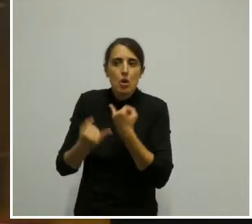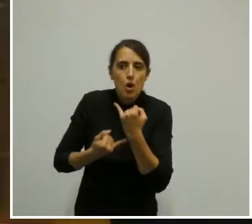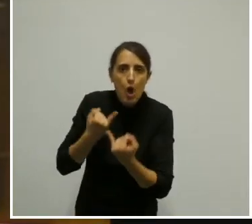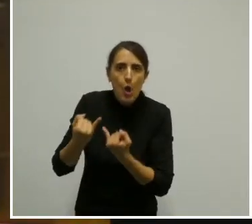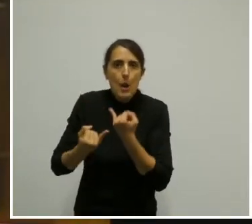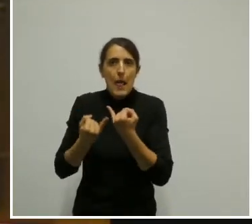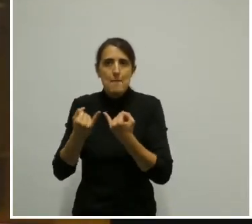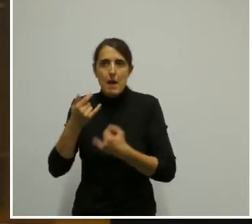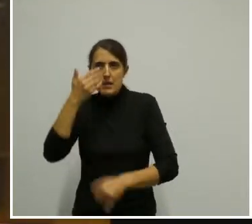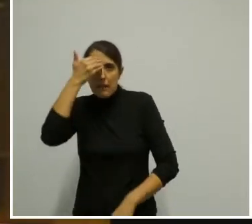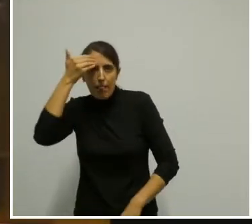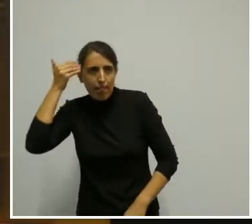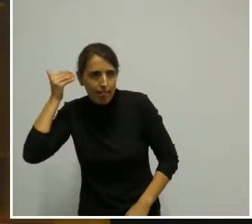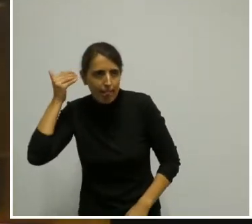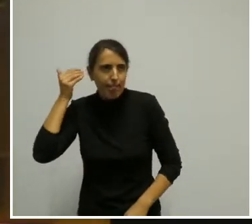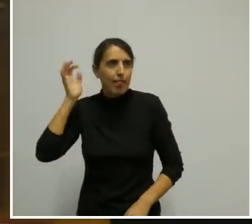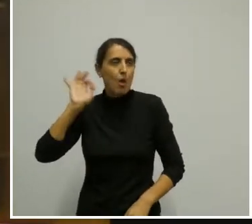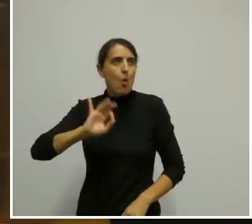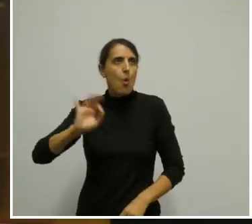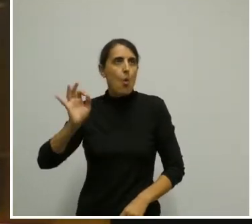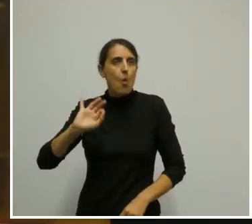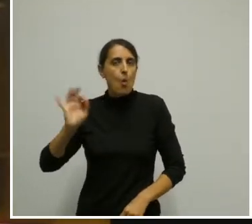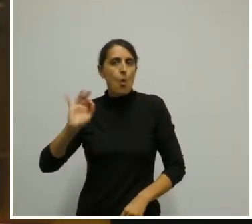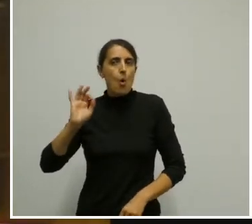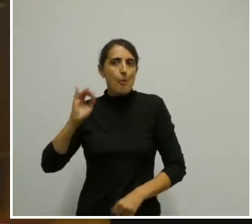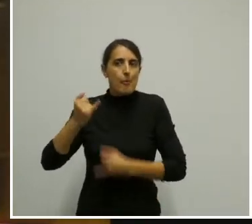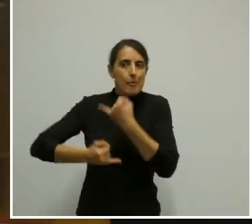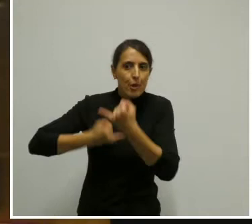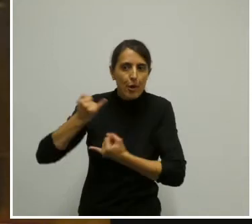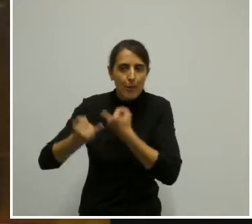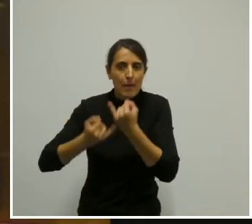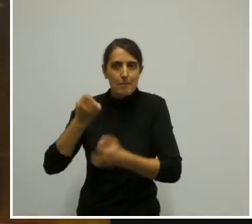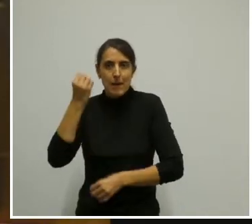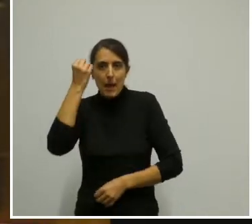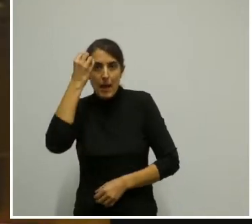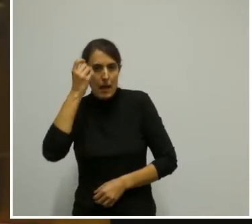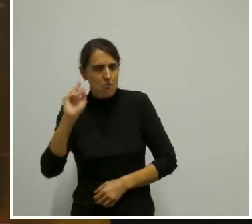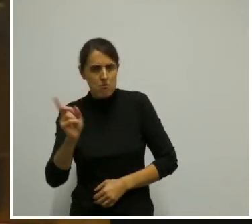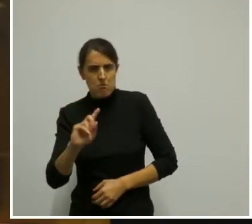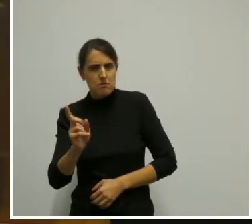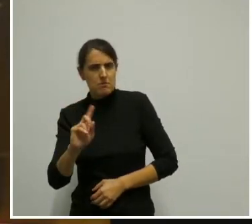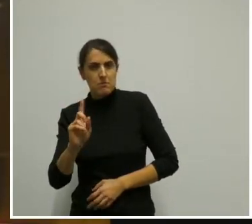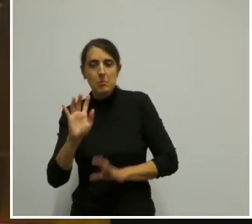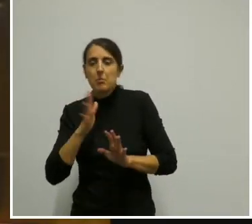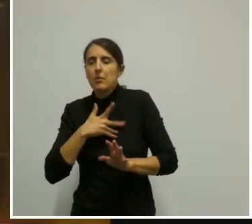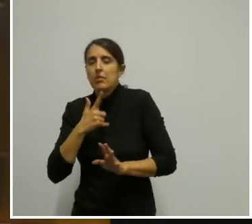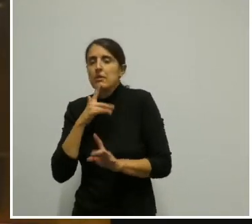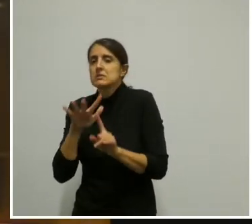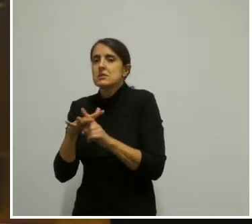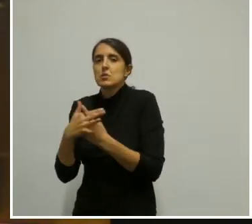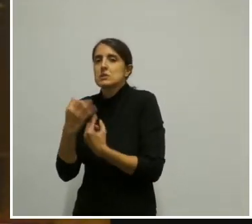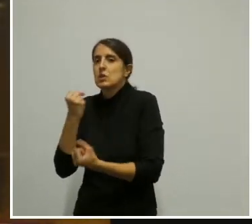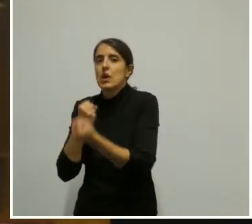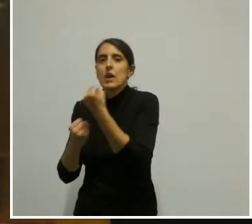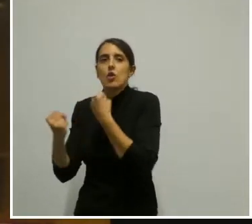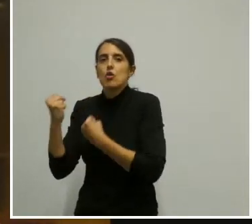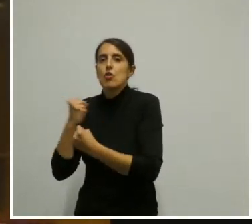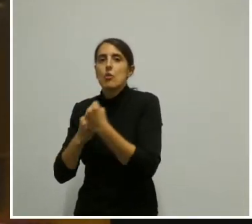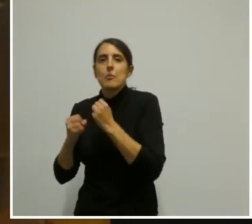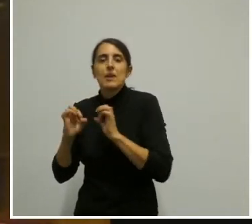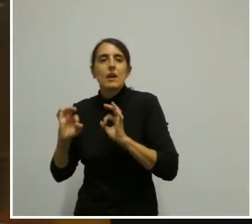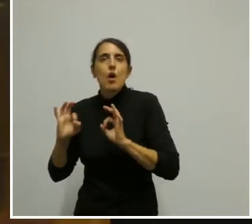a nivell intel·lectual o que tenen dificultats d'aprenentatge, no. Tenen una situació econòmica